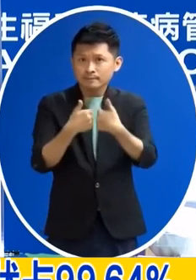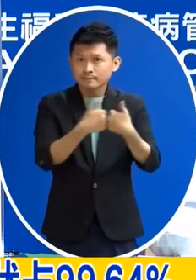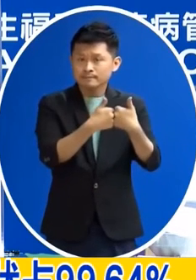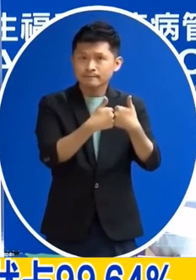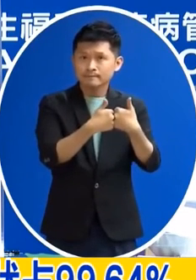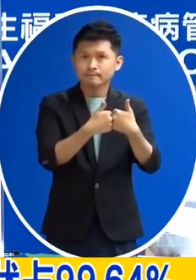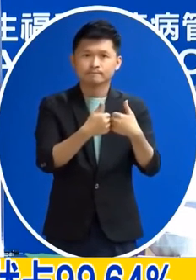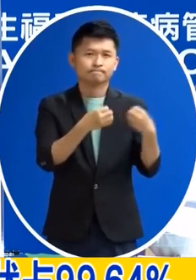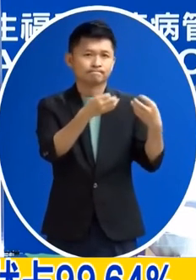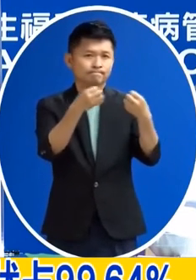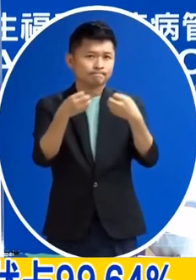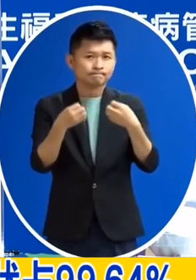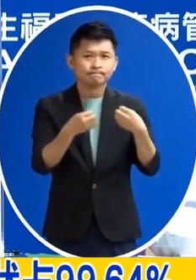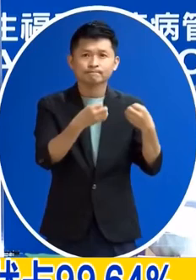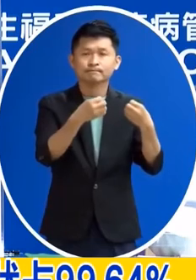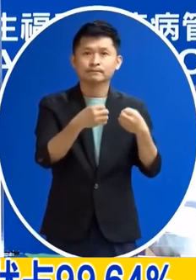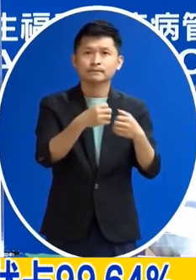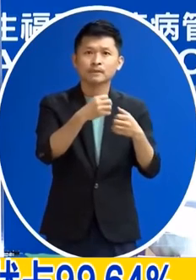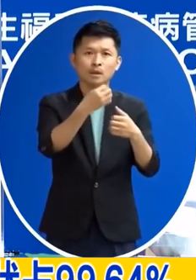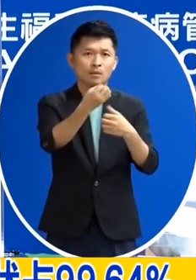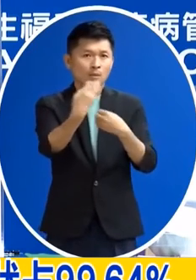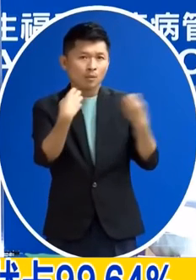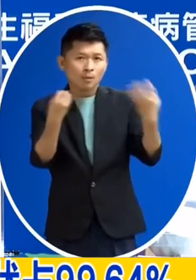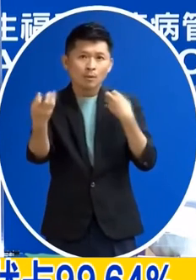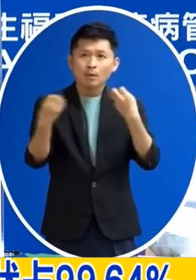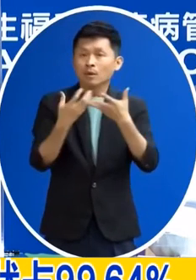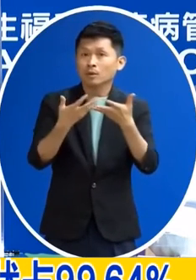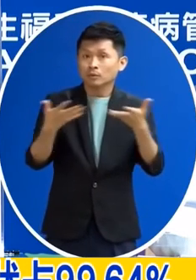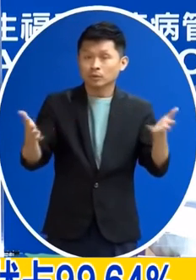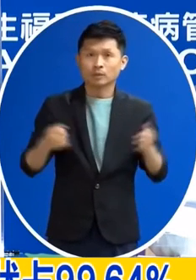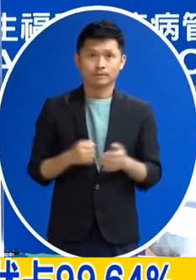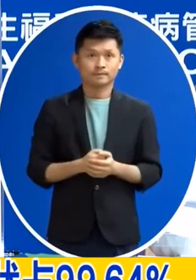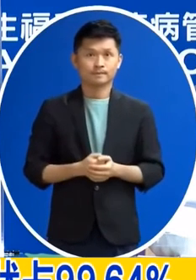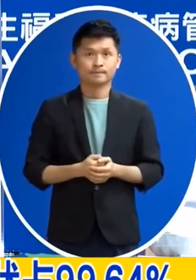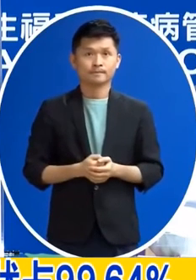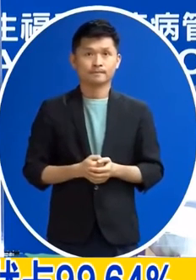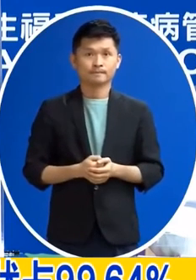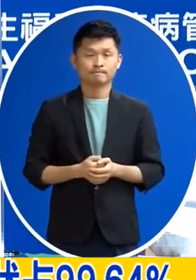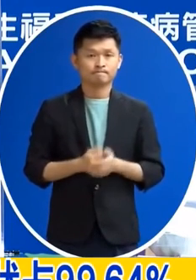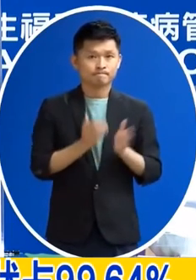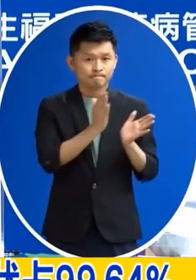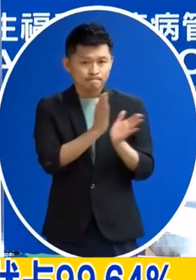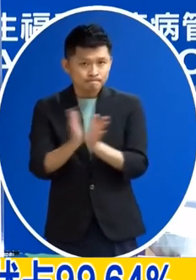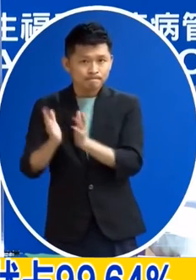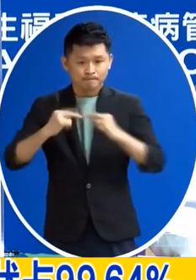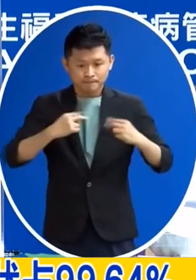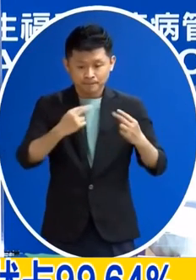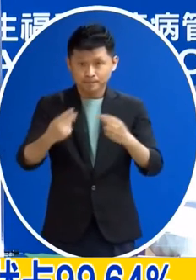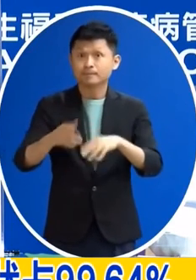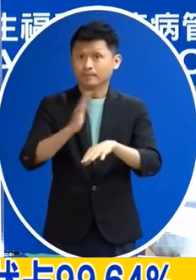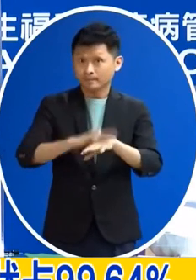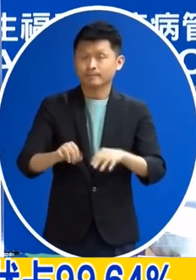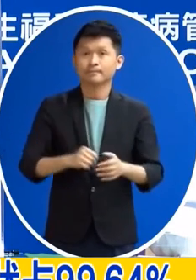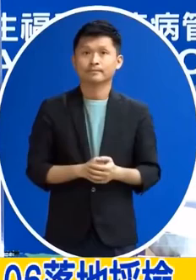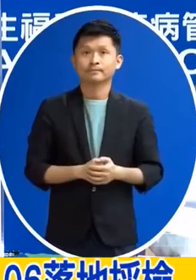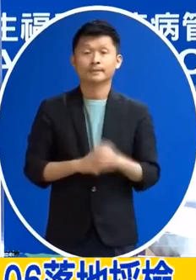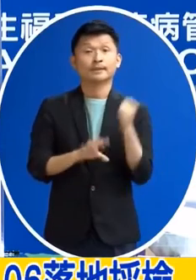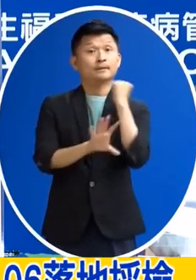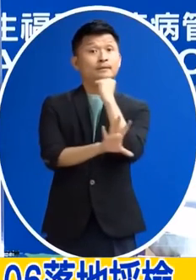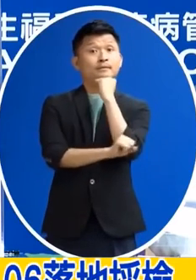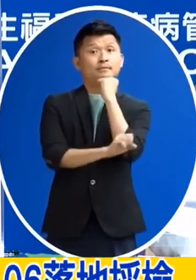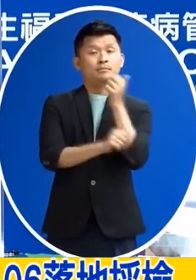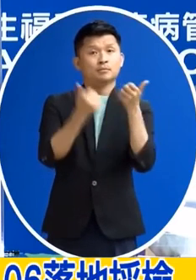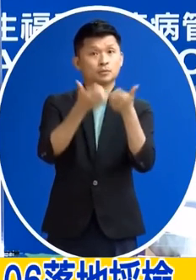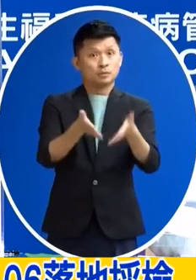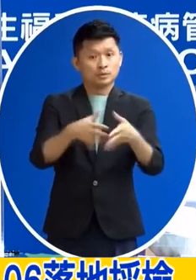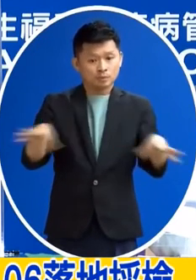有对里面有很多的一些指教哈，那么也都会做相关的一些修正。不过基本上的一个重要的